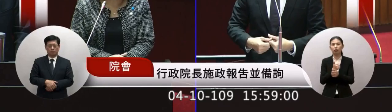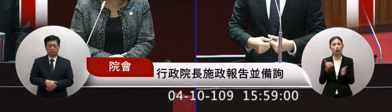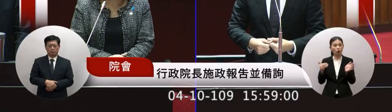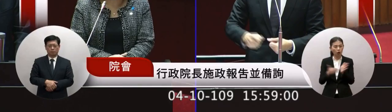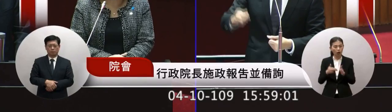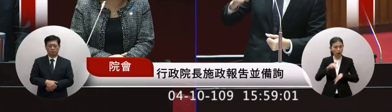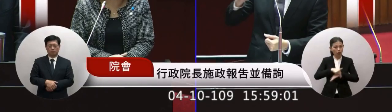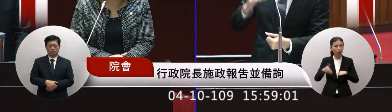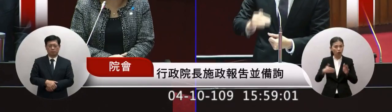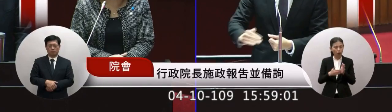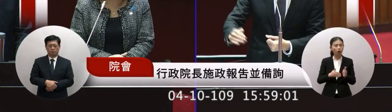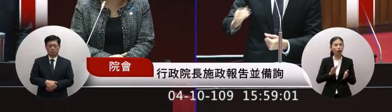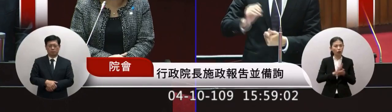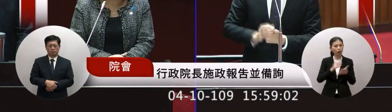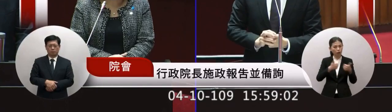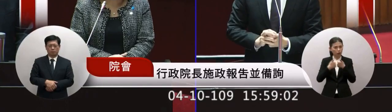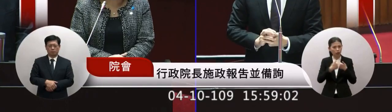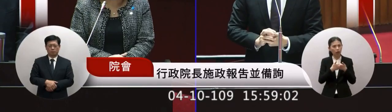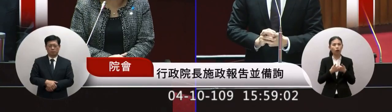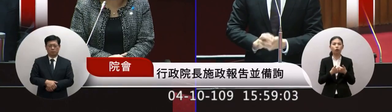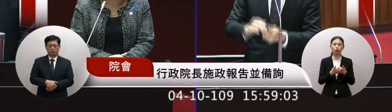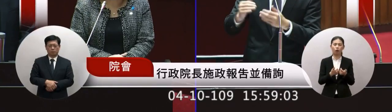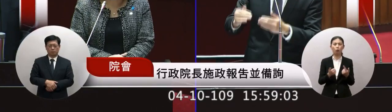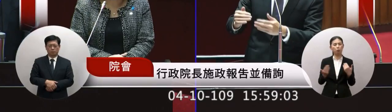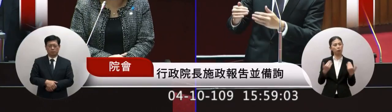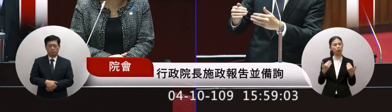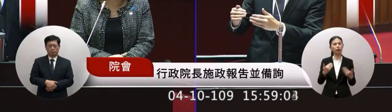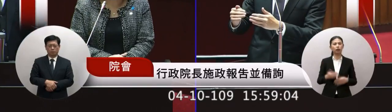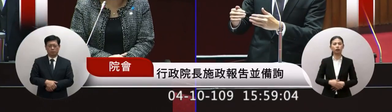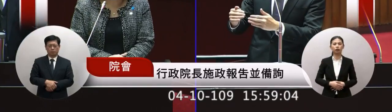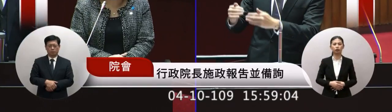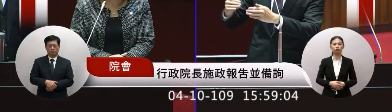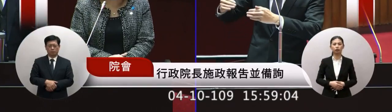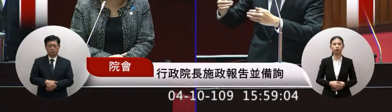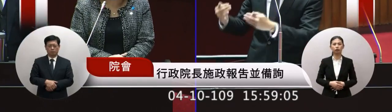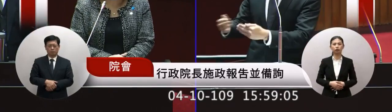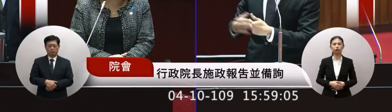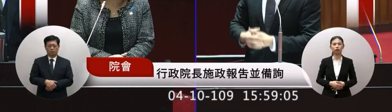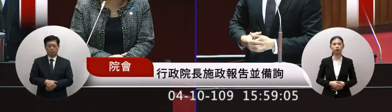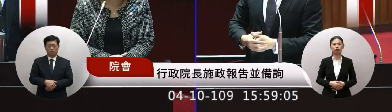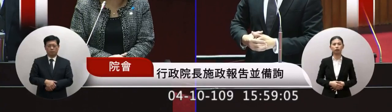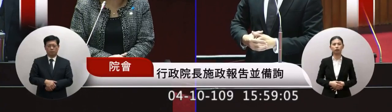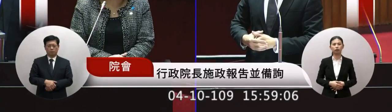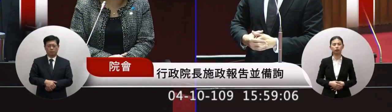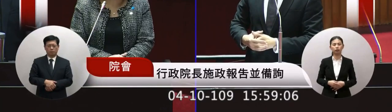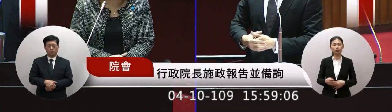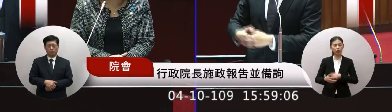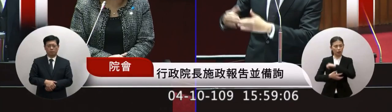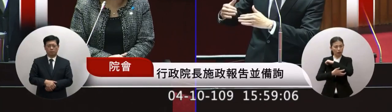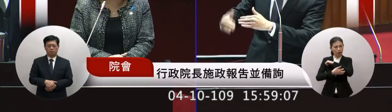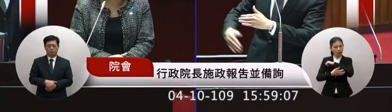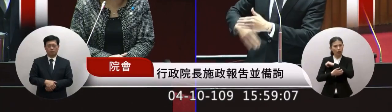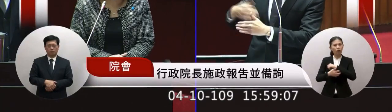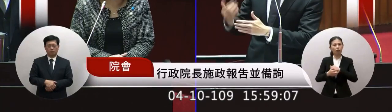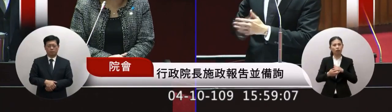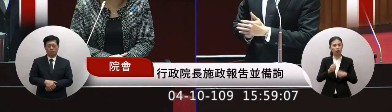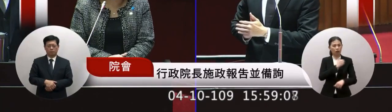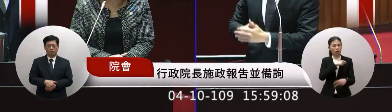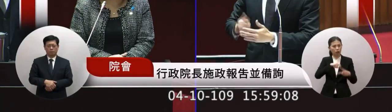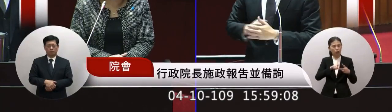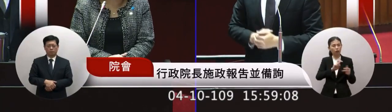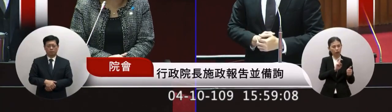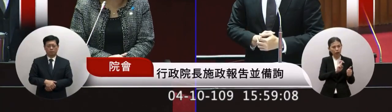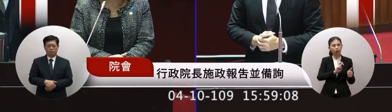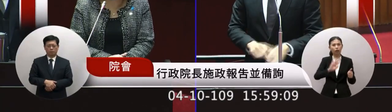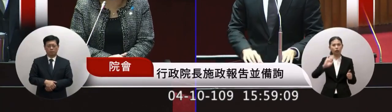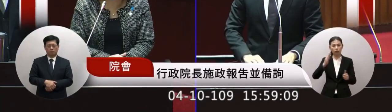上加工资的时阵，就至少有一个原则，啊，所以我毋盲讲吼。当然，咱继续互劳工有照顾，啊，但是甲法制化嘛，